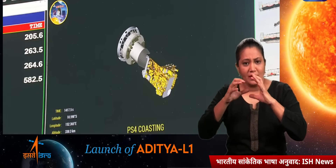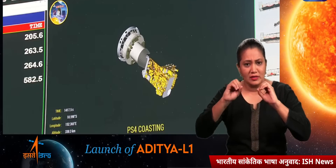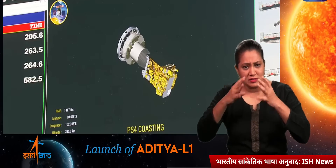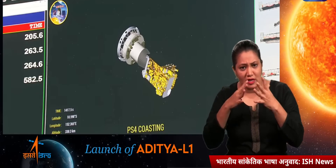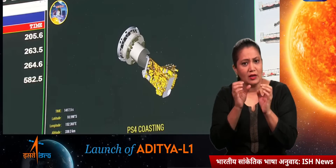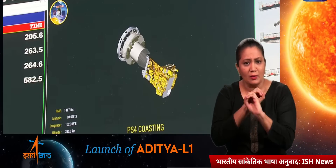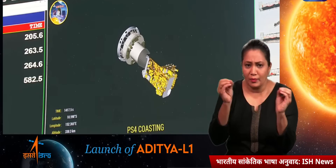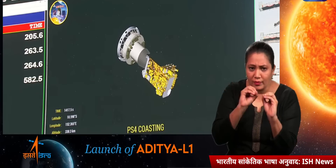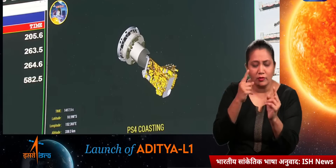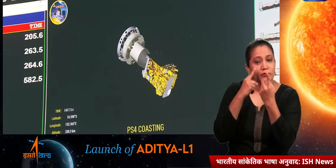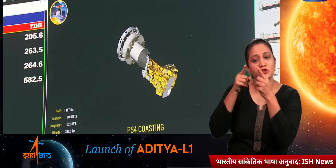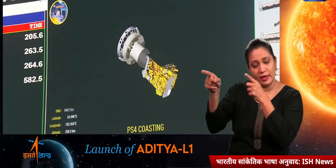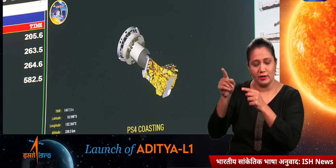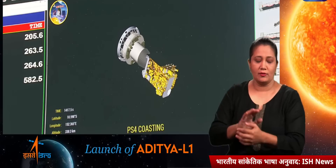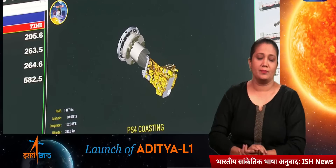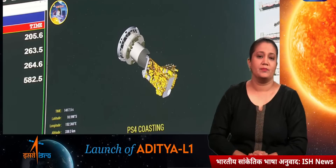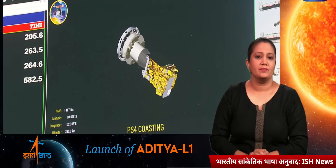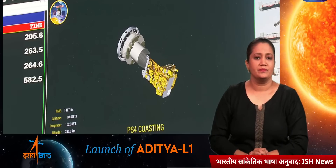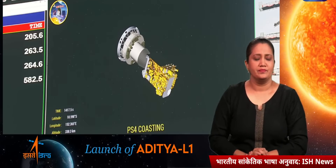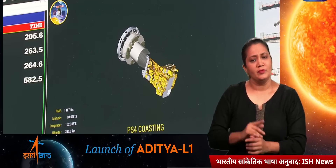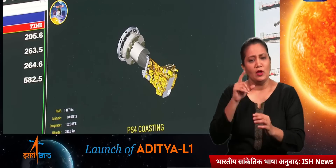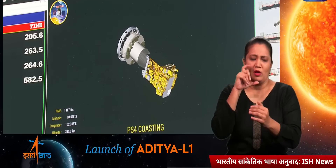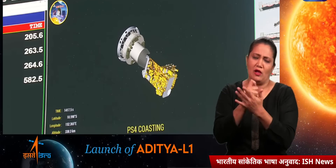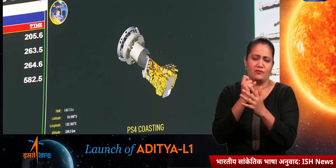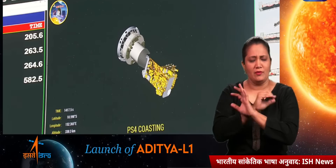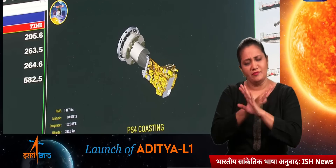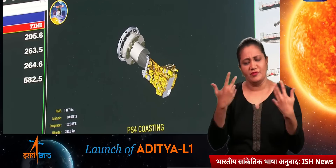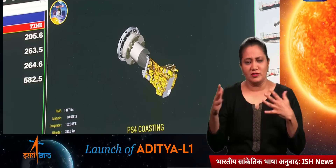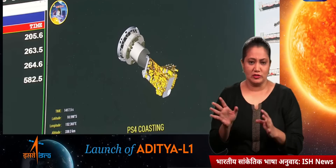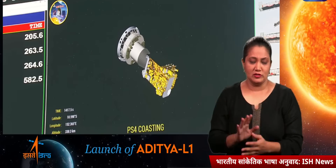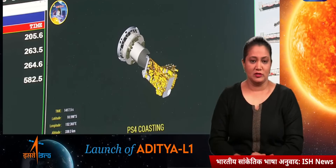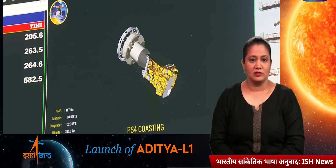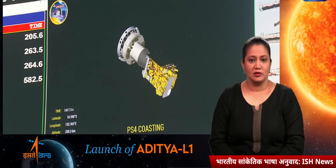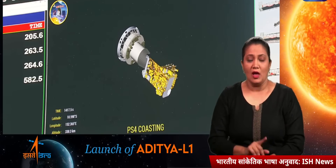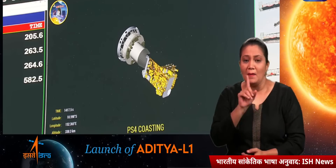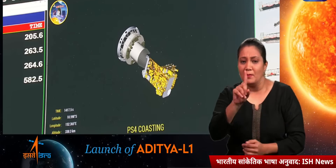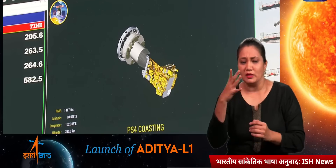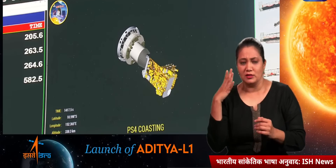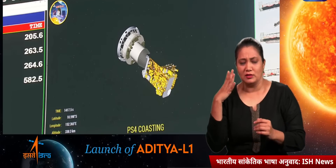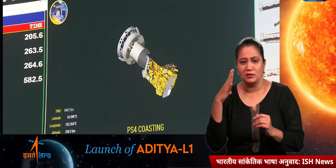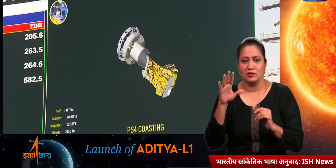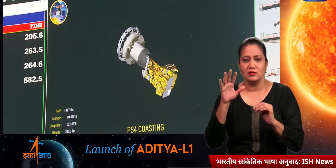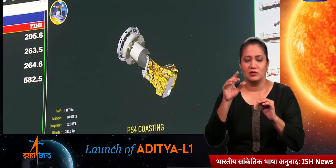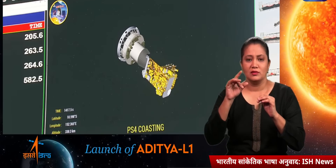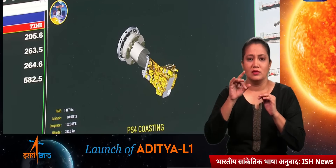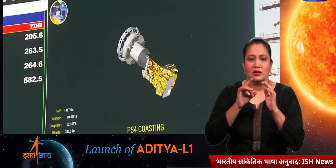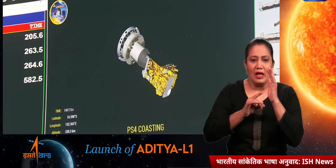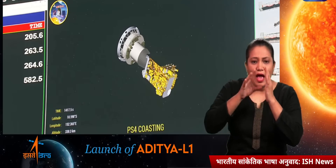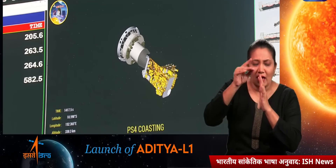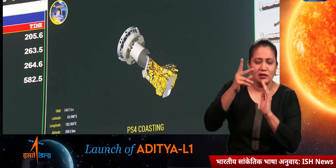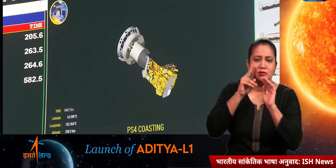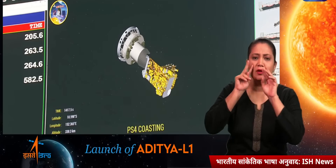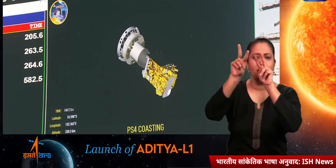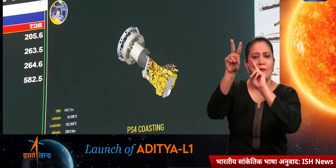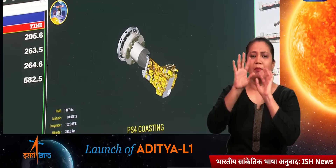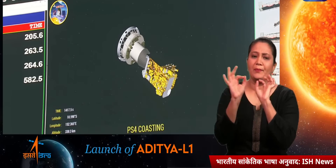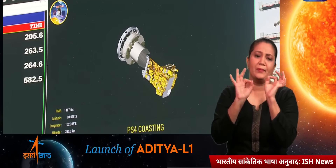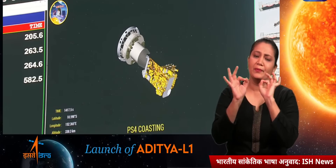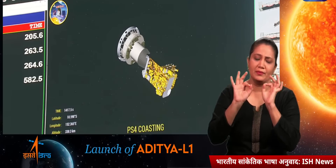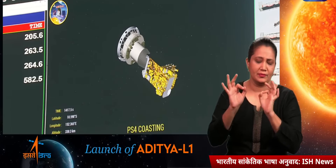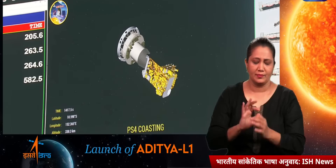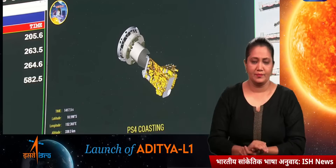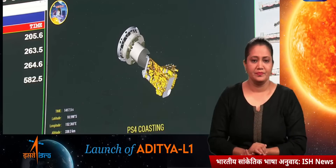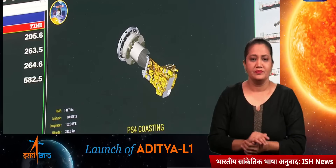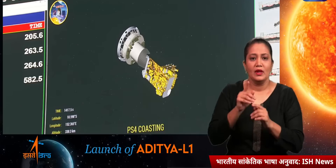थी या नहीं, और इसकी पुष्टि कर ली गई है। लेकिन अभी भी यान हमारे दृष्टि से बाहर है,